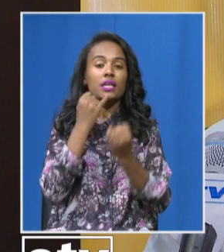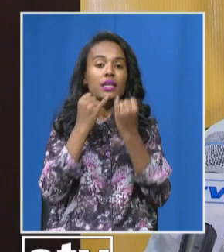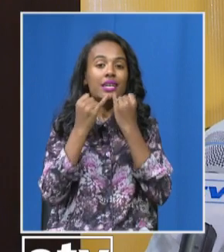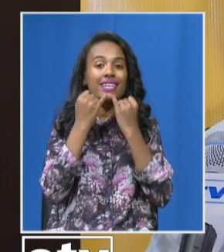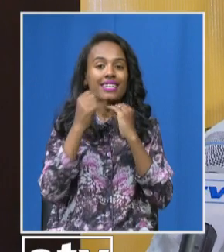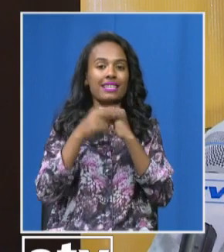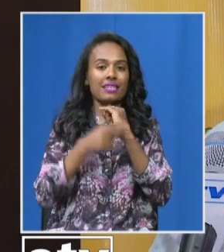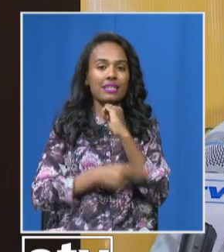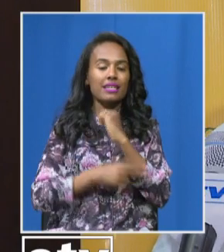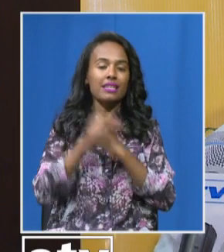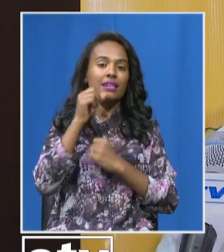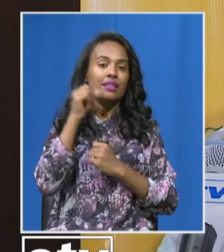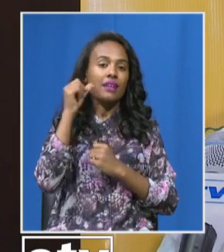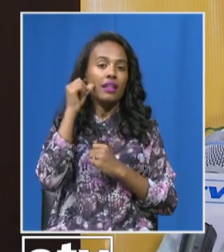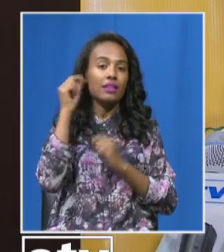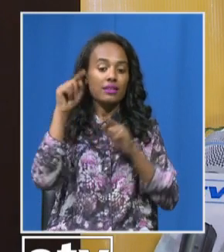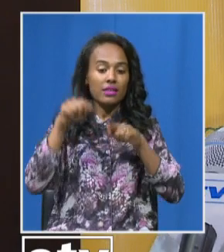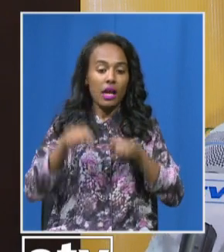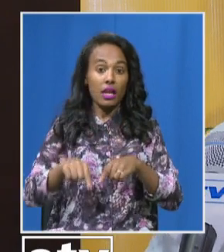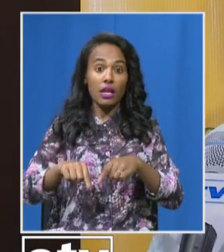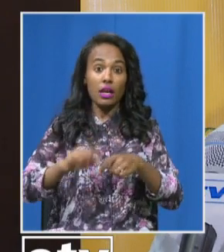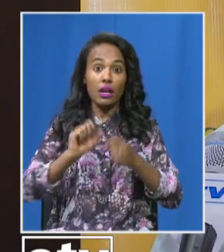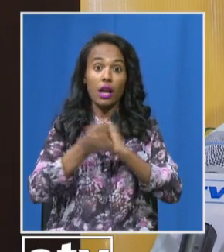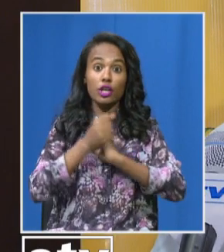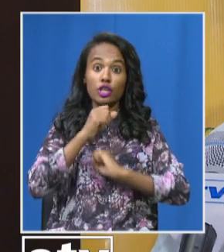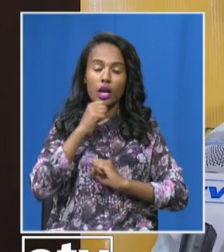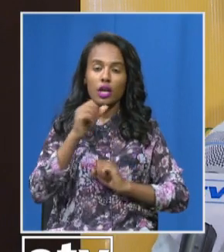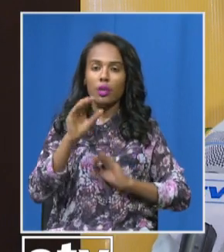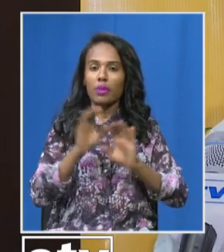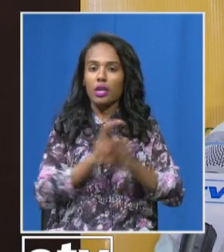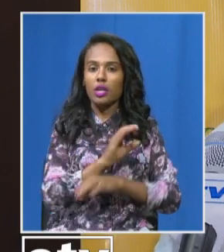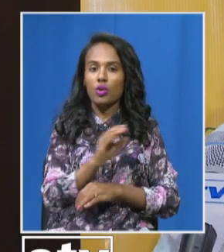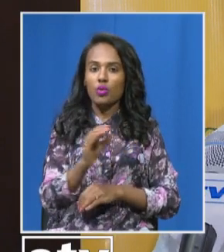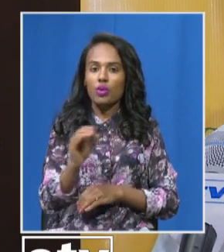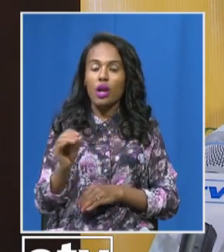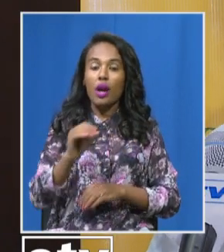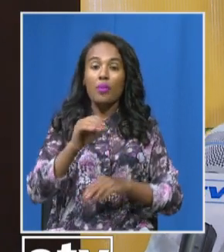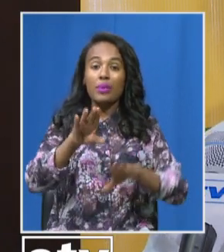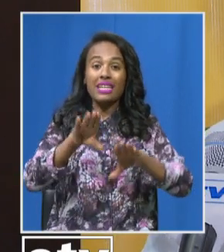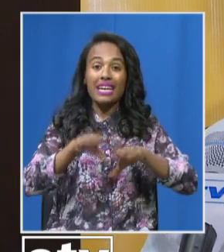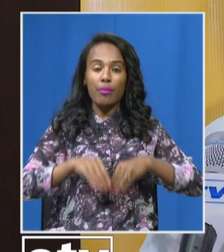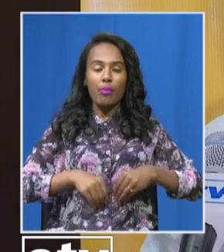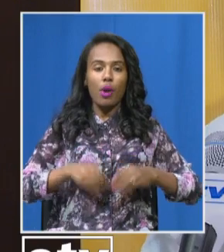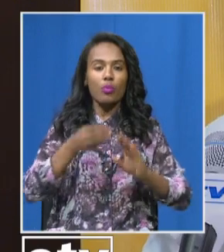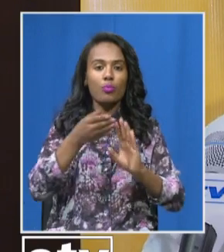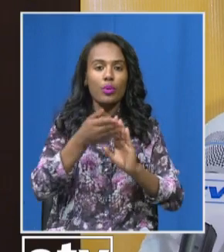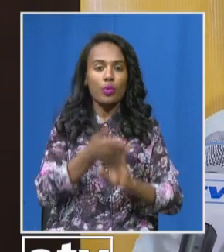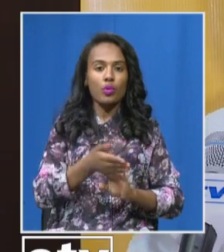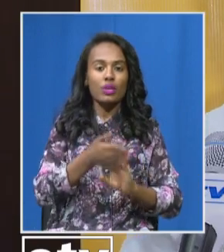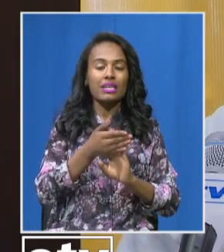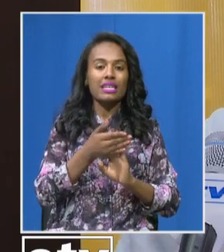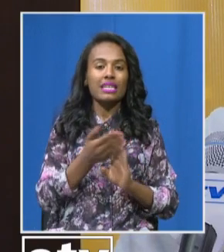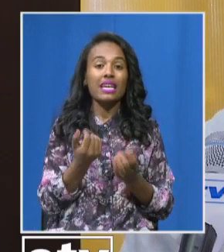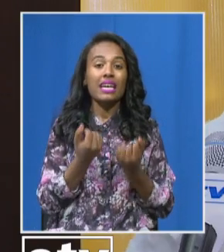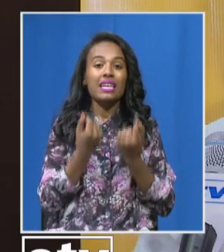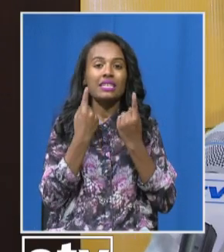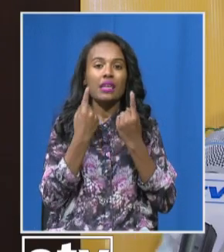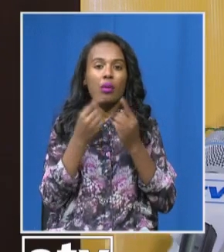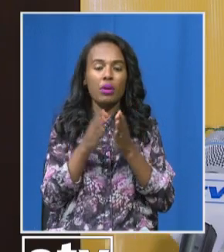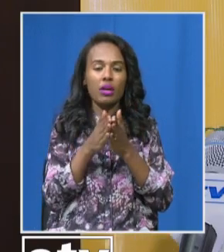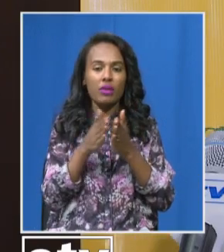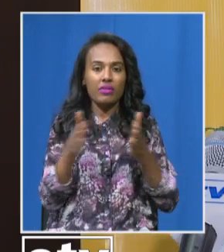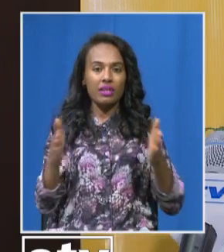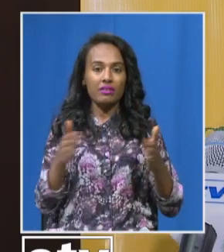ድልድይ ከትናንት ወደ ዛሬ እንዳይሻገር መደረጉንና በተቀባዩም በኩል የግንዛቤ